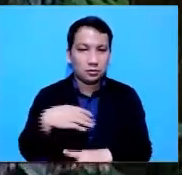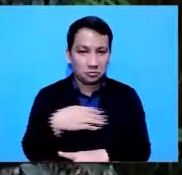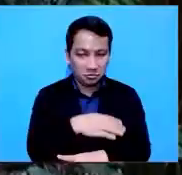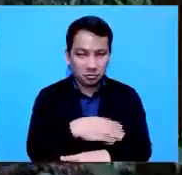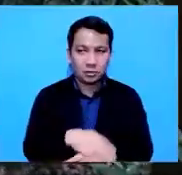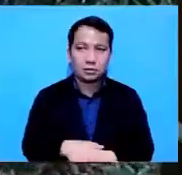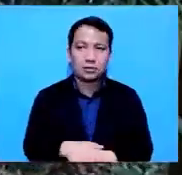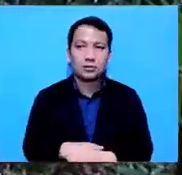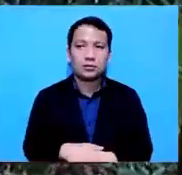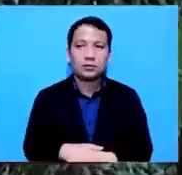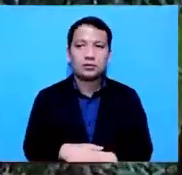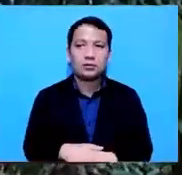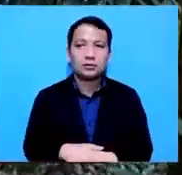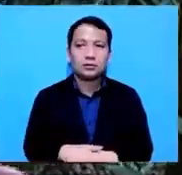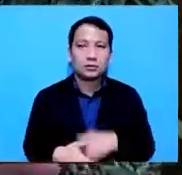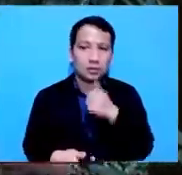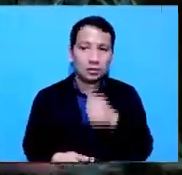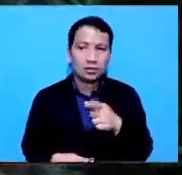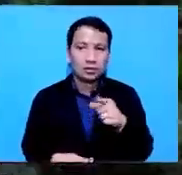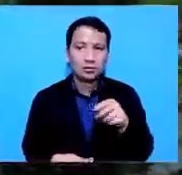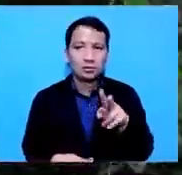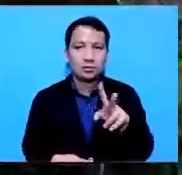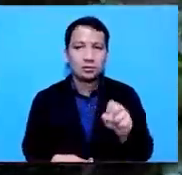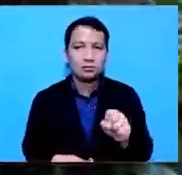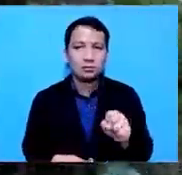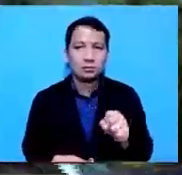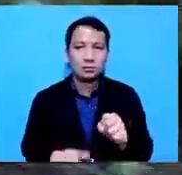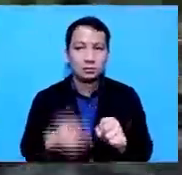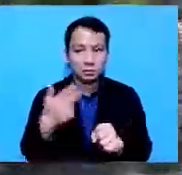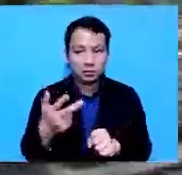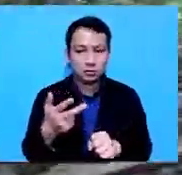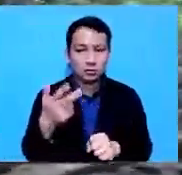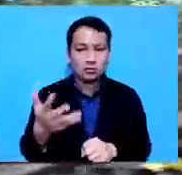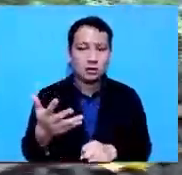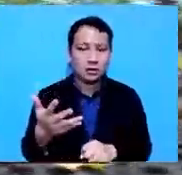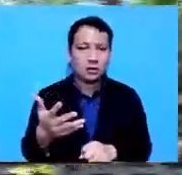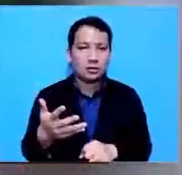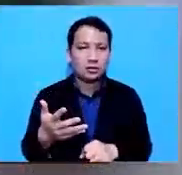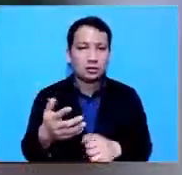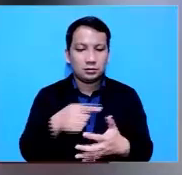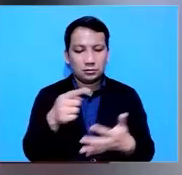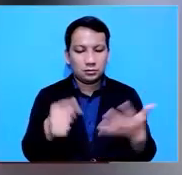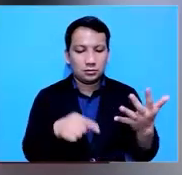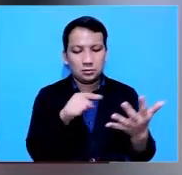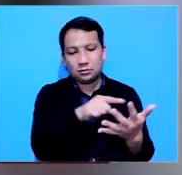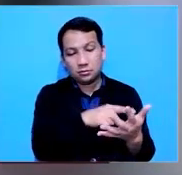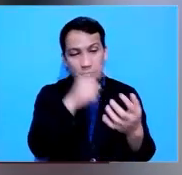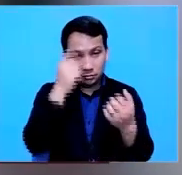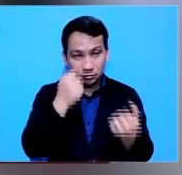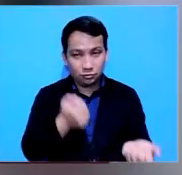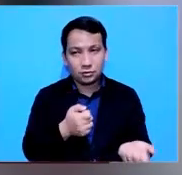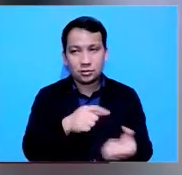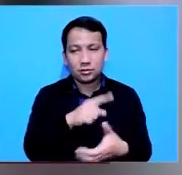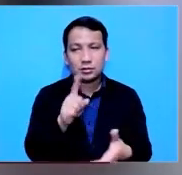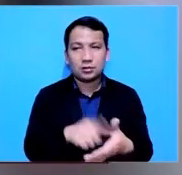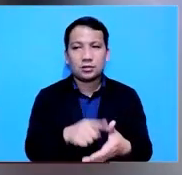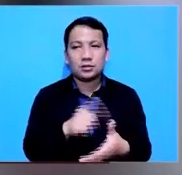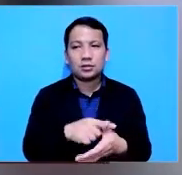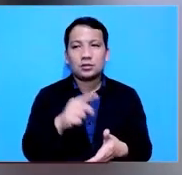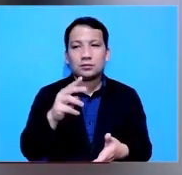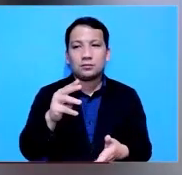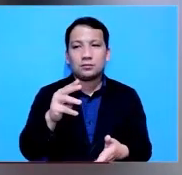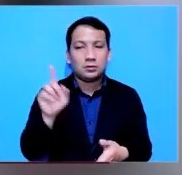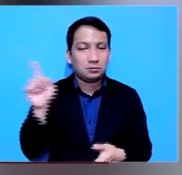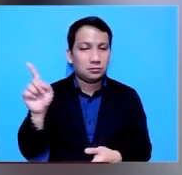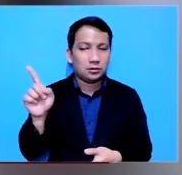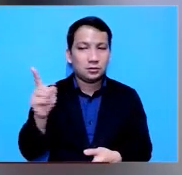Bukod kay Teves, may 3 hanggang 5 pang gustong ituring na terorista. Kabilang na riyan si Marvin Miranda na isang